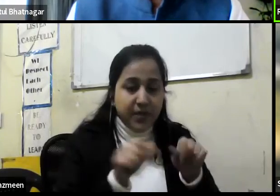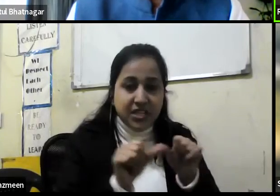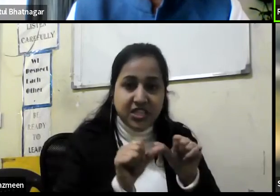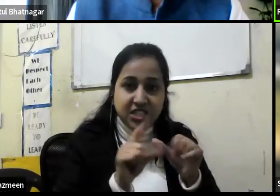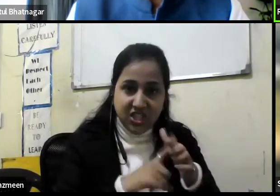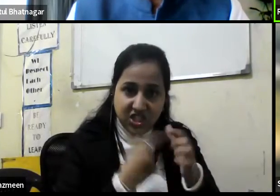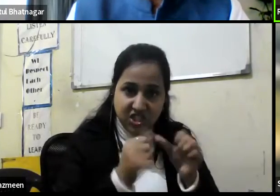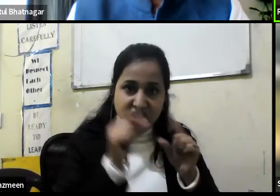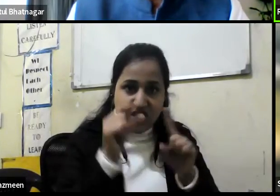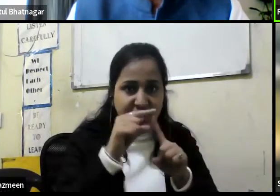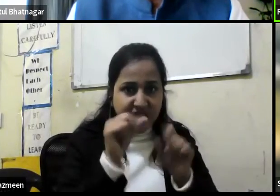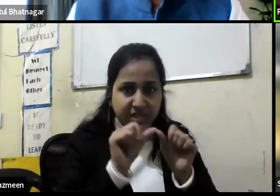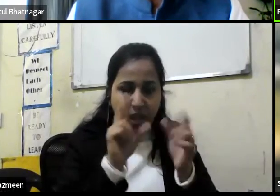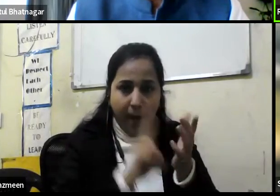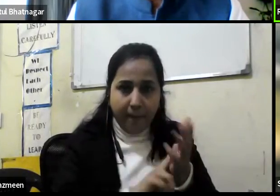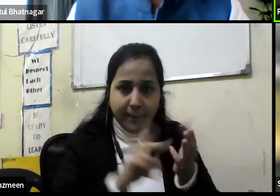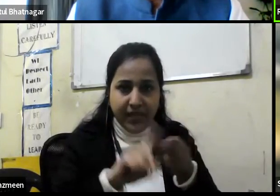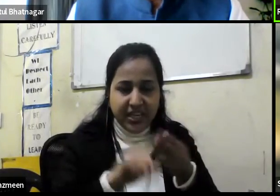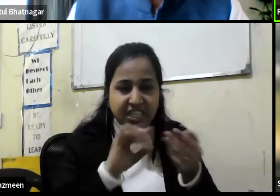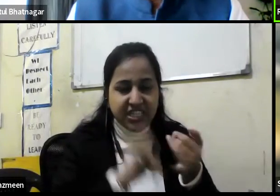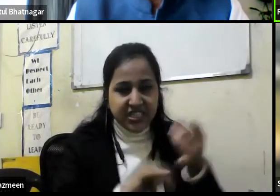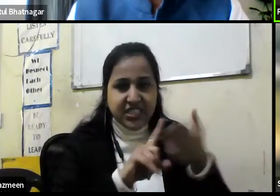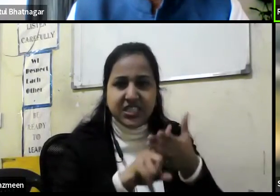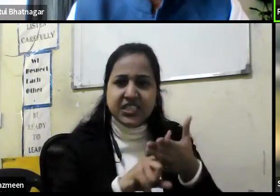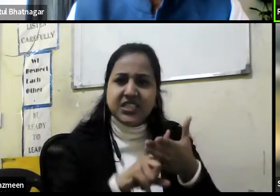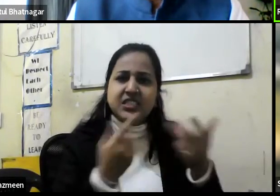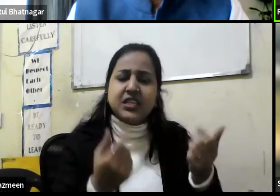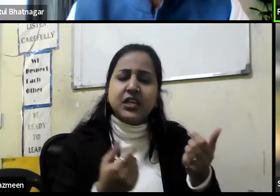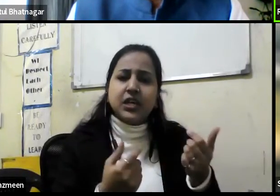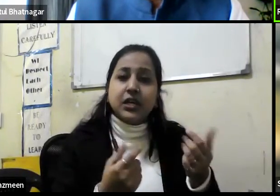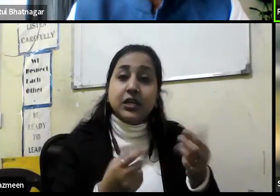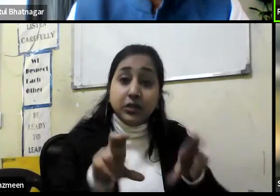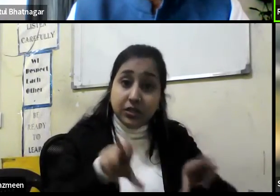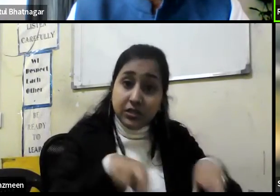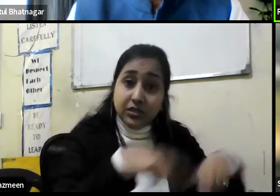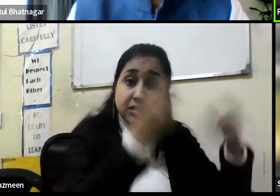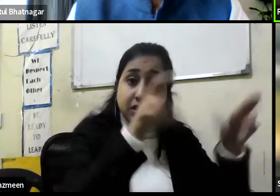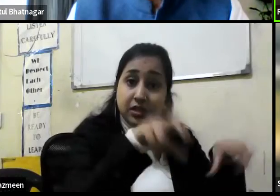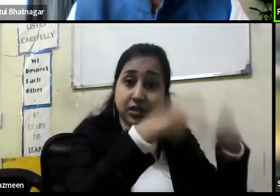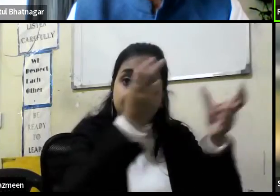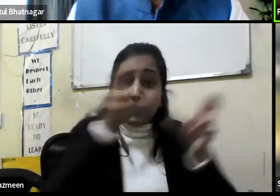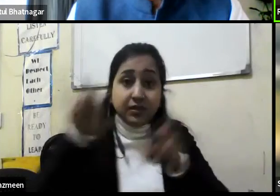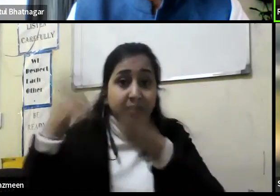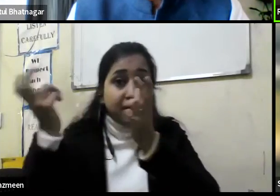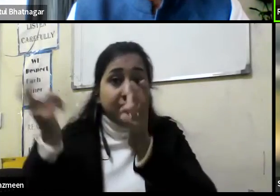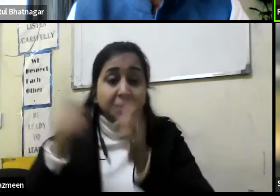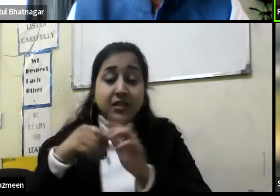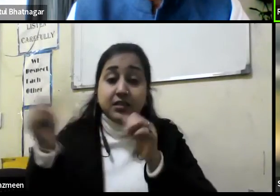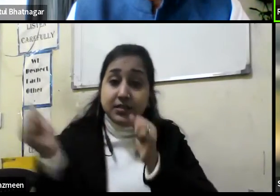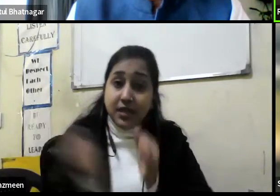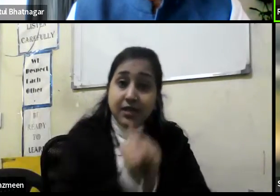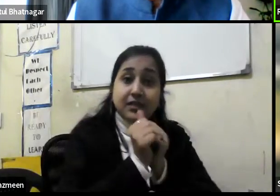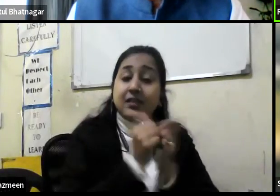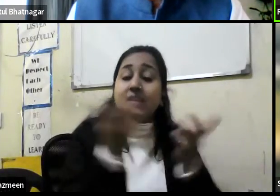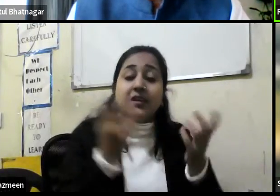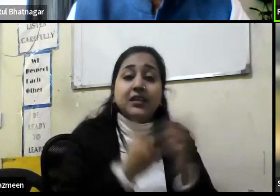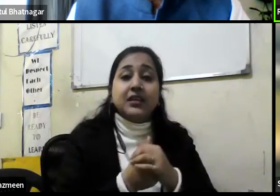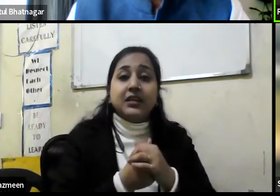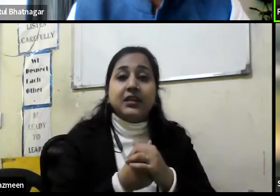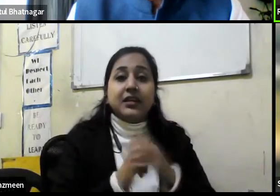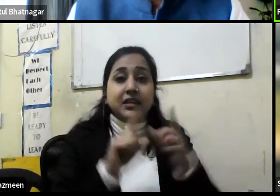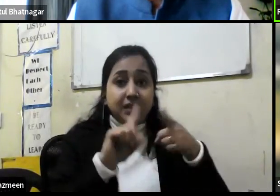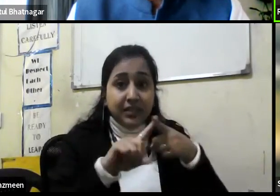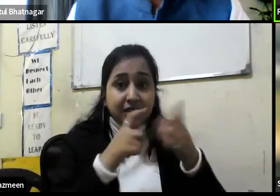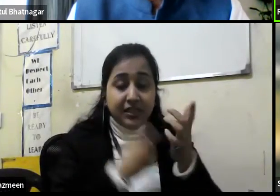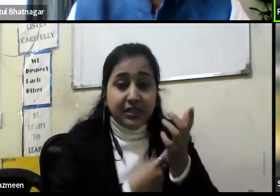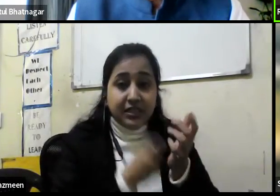उसमें इंटरेस्टिंग बात यह है कि जंगल के साथ साथ हम ऐसी चीजें भी उगा सकते हैं, जैसे ट्रफल्स. शामीन